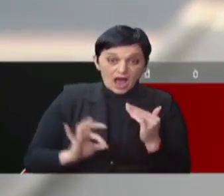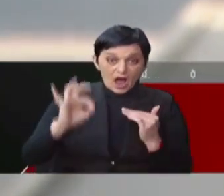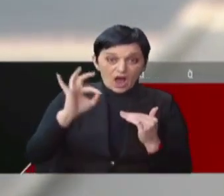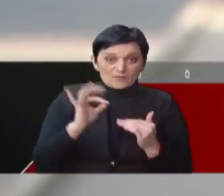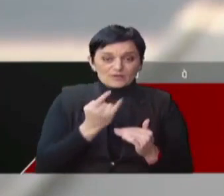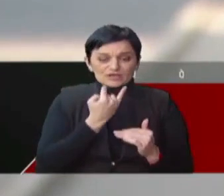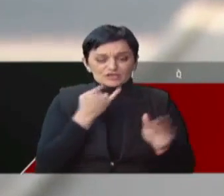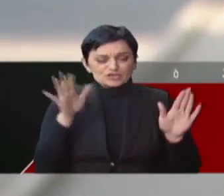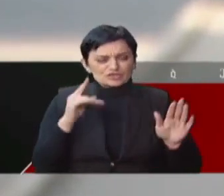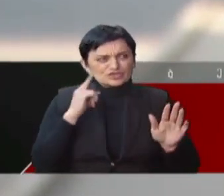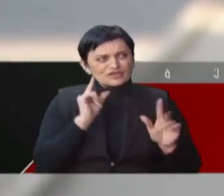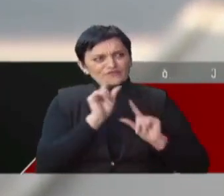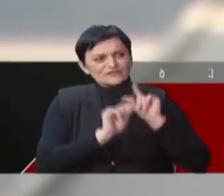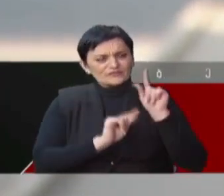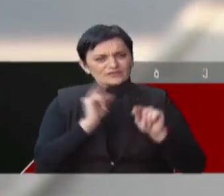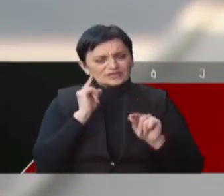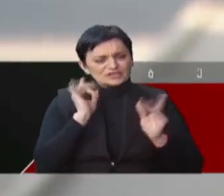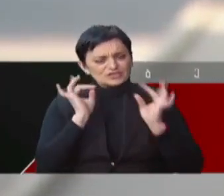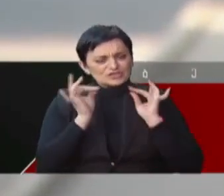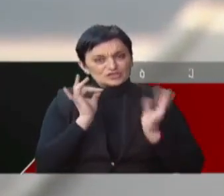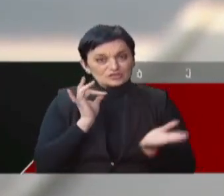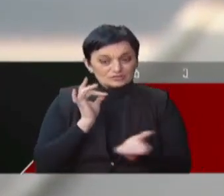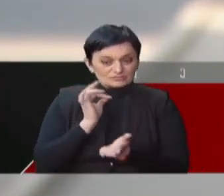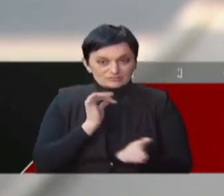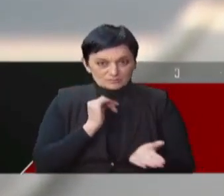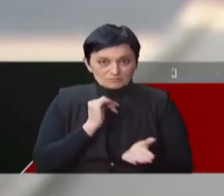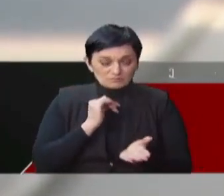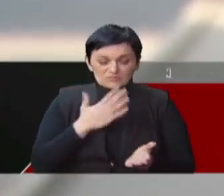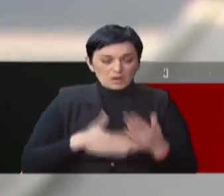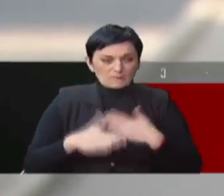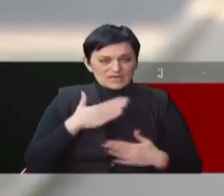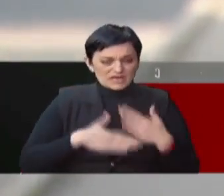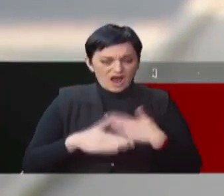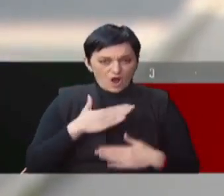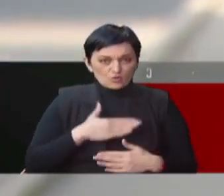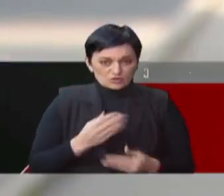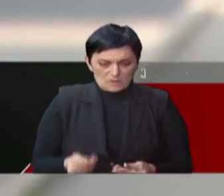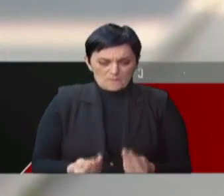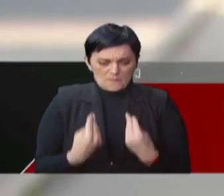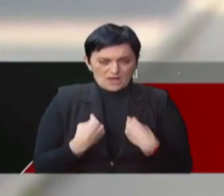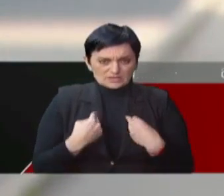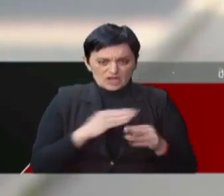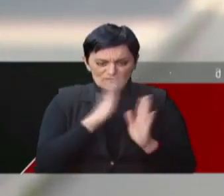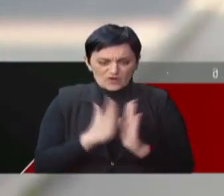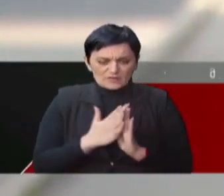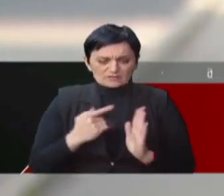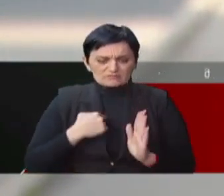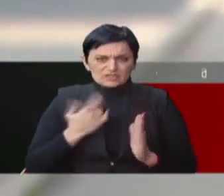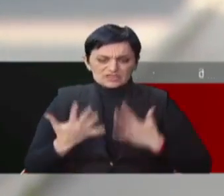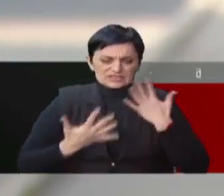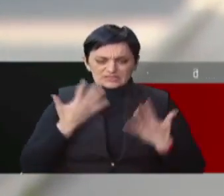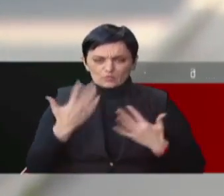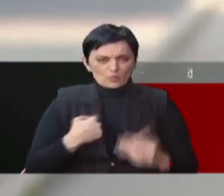ციტები ჭიკჭიკებდნენ, იქით რაღაცა მიხაროდა და მაძლებდა ყველაფერი ეს სტიმულს, რომ